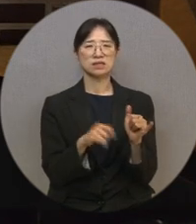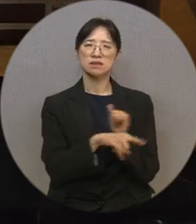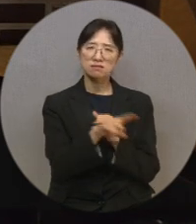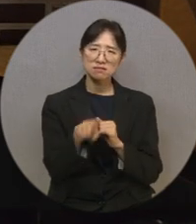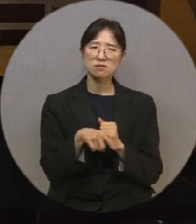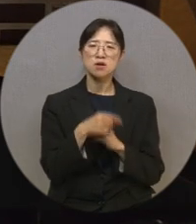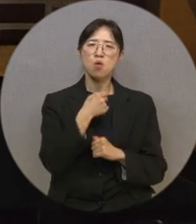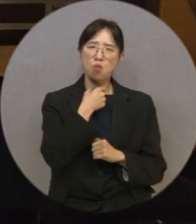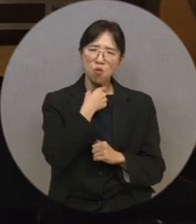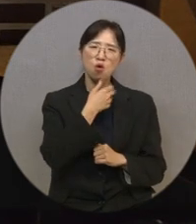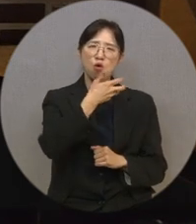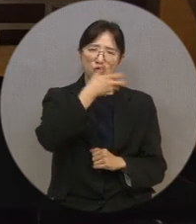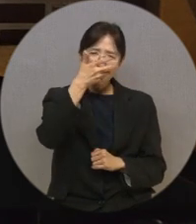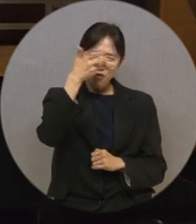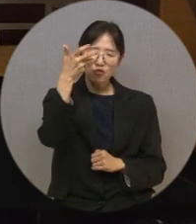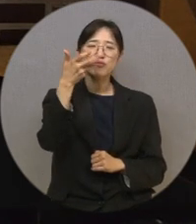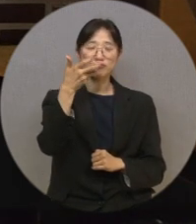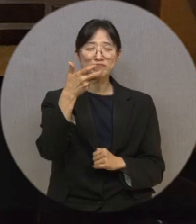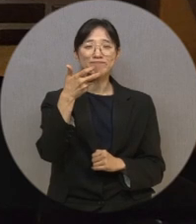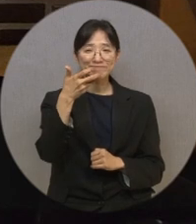많은 장애인들이 꾸는 꿈을